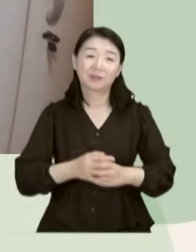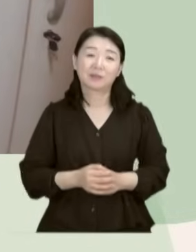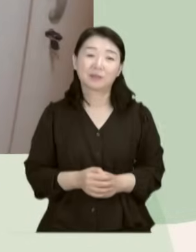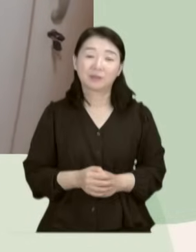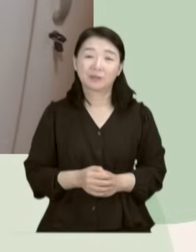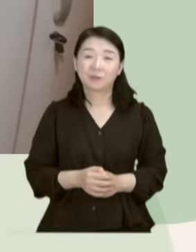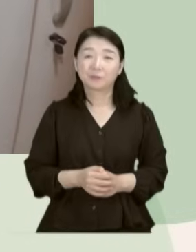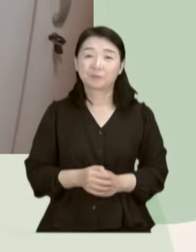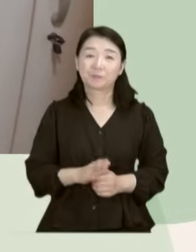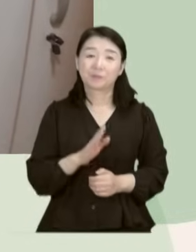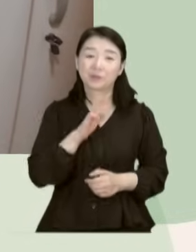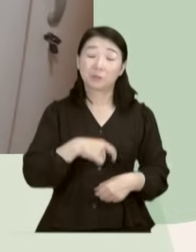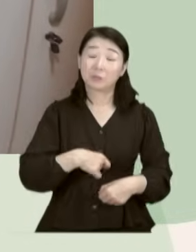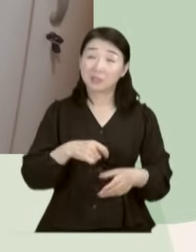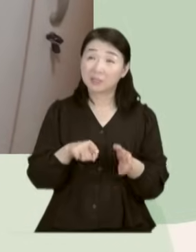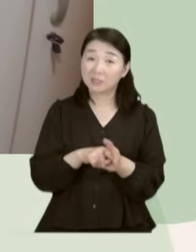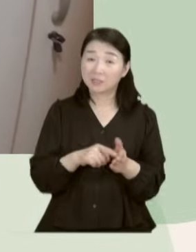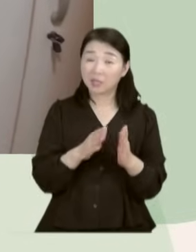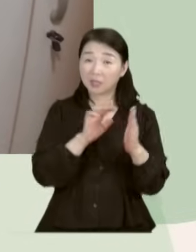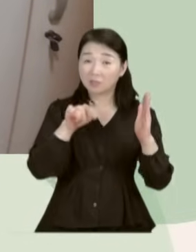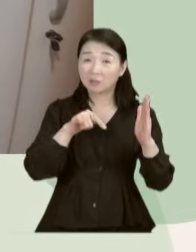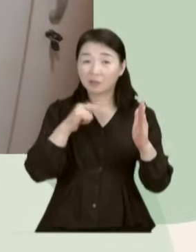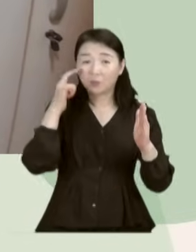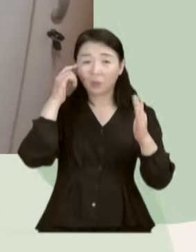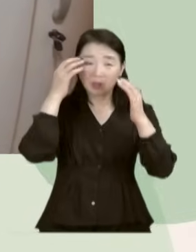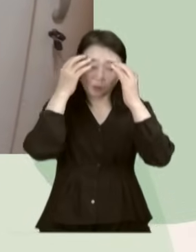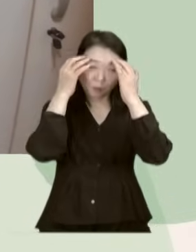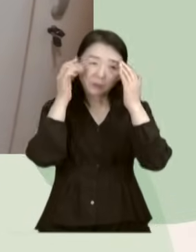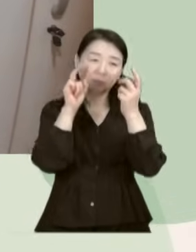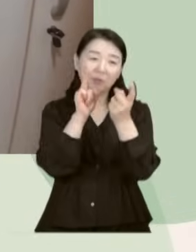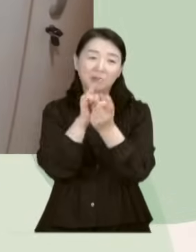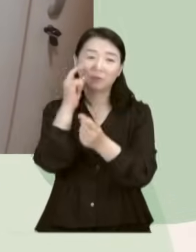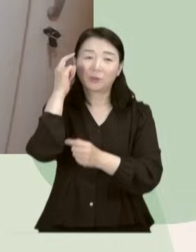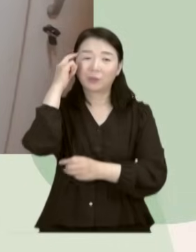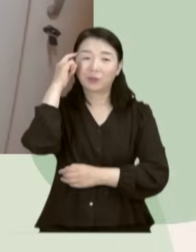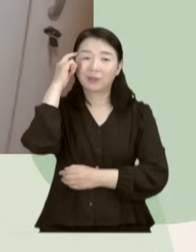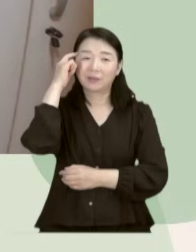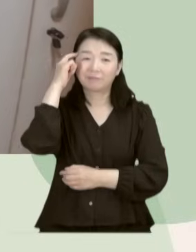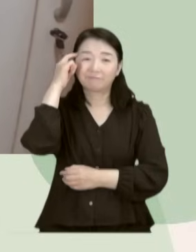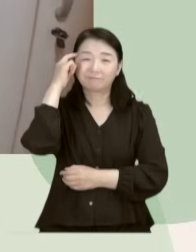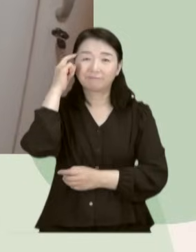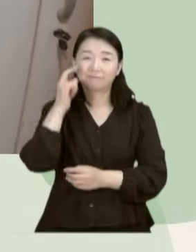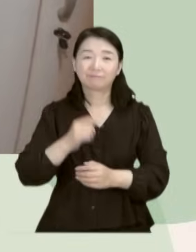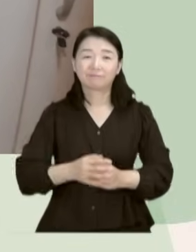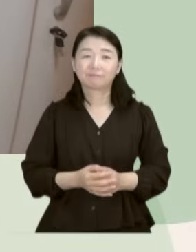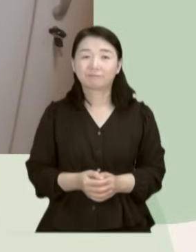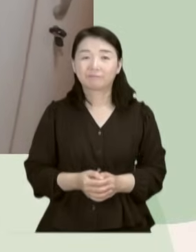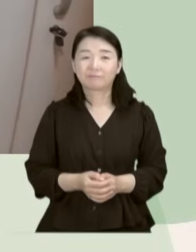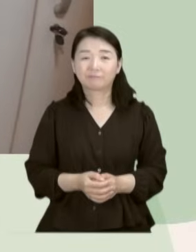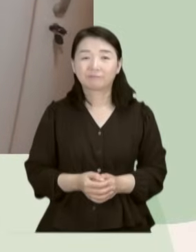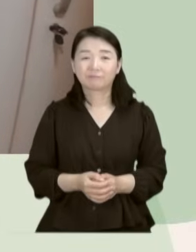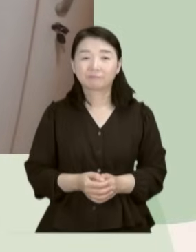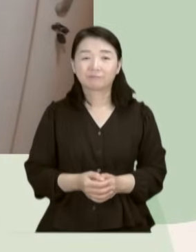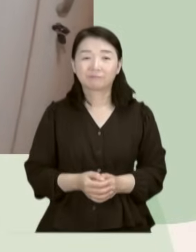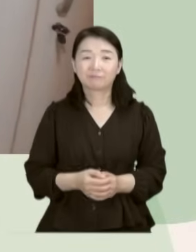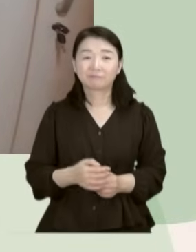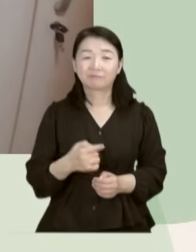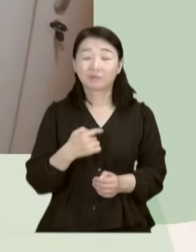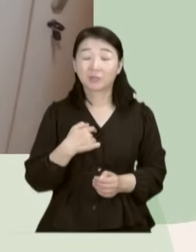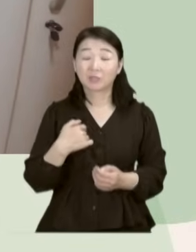아 이렇게 신실한 가정 안에 왜 이런 고난이 일어날까라는 생각을 하면서도